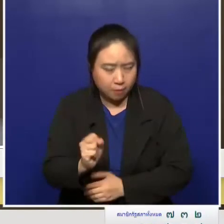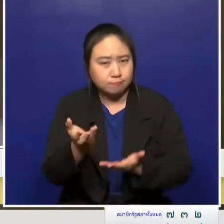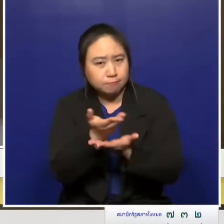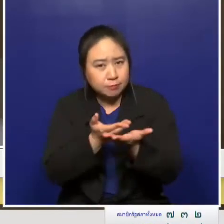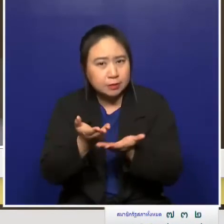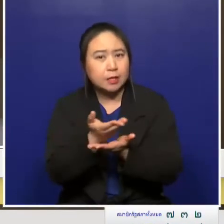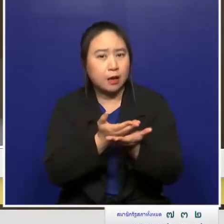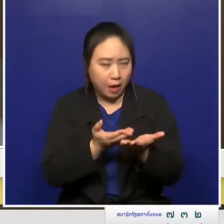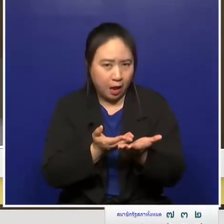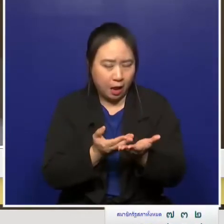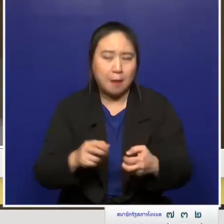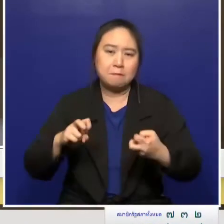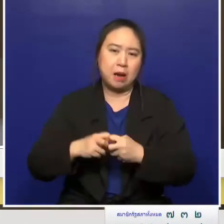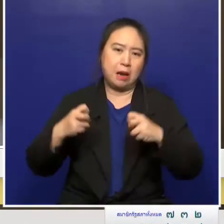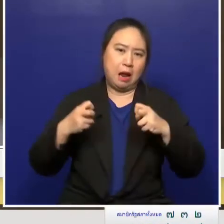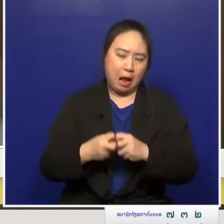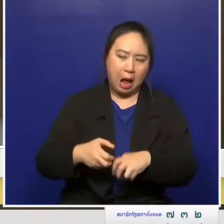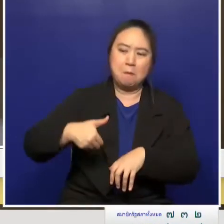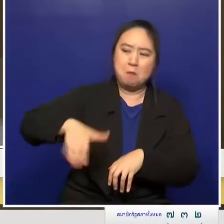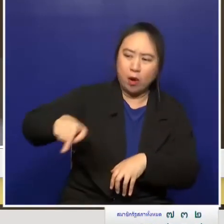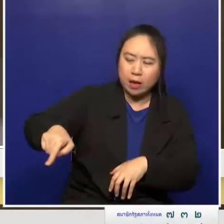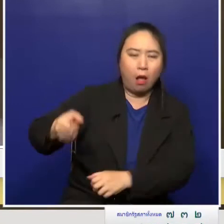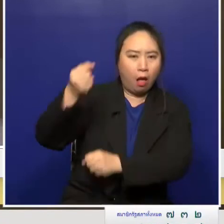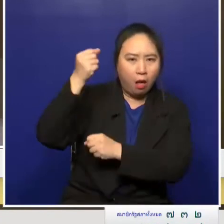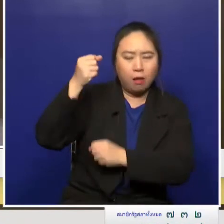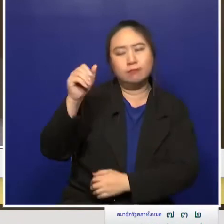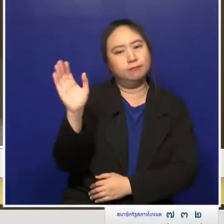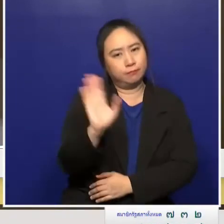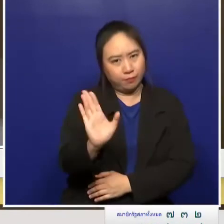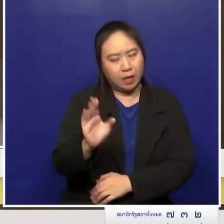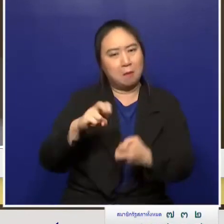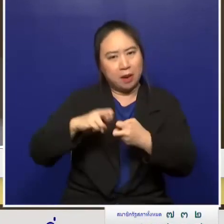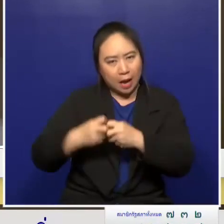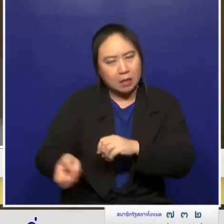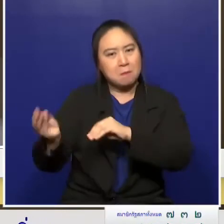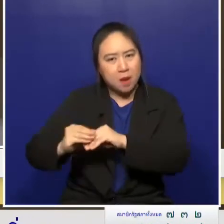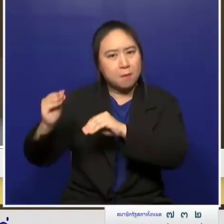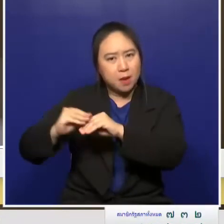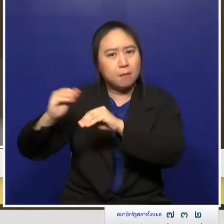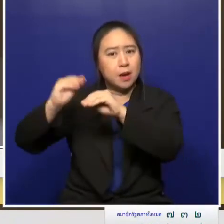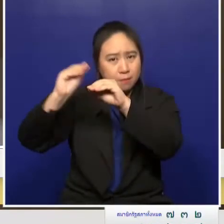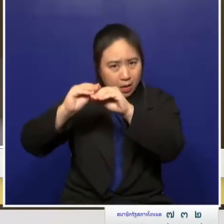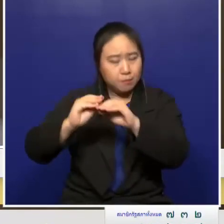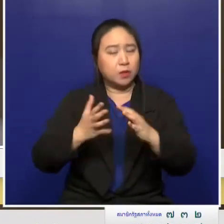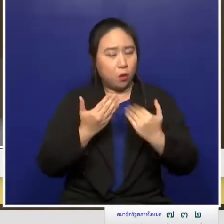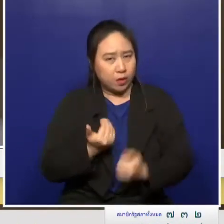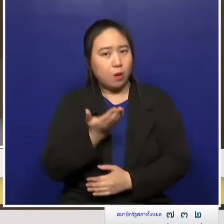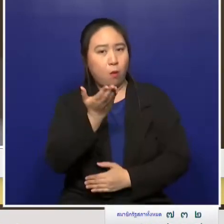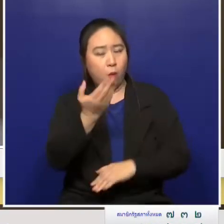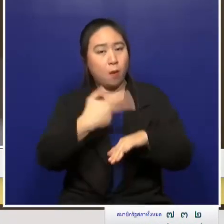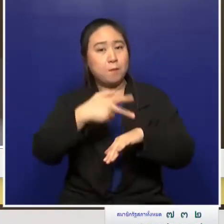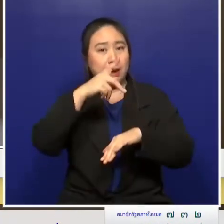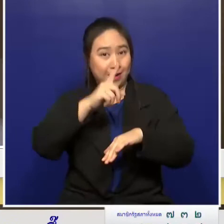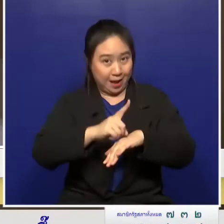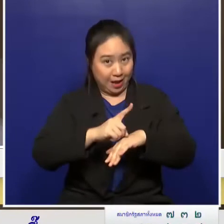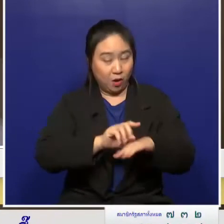อย่าปล่อยให้ปัญหาไปอยู่ที่กลางถนนซึ่งจะบานปลาย จึงขอกราบเรียนท่านประธานผ่าน